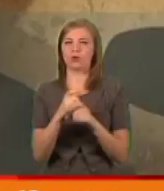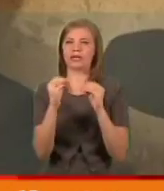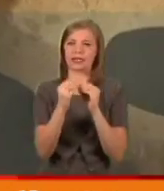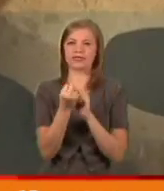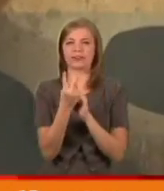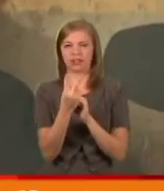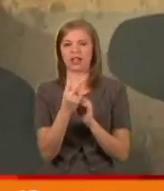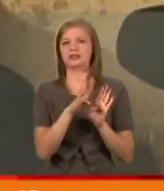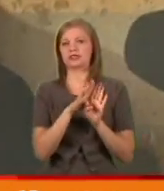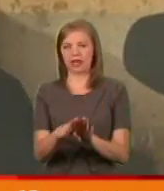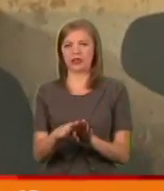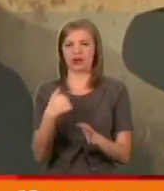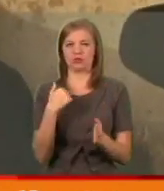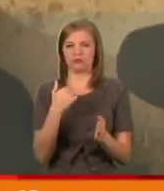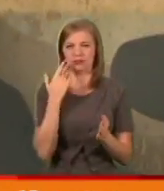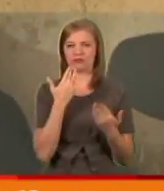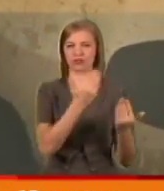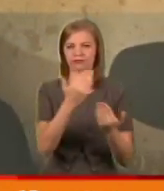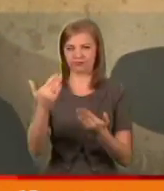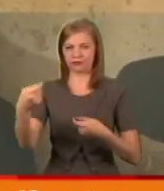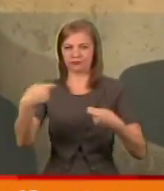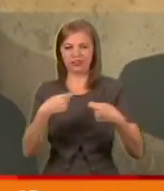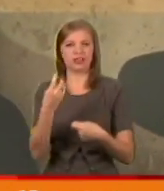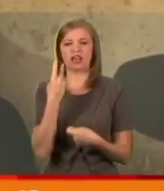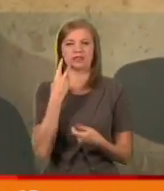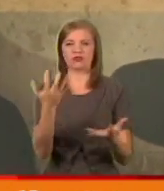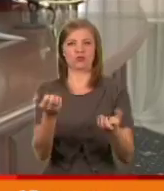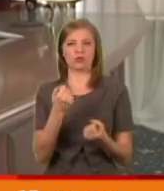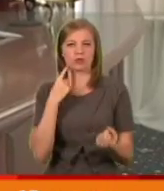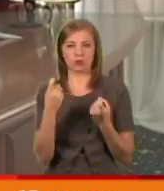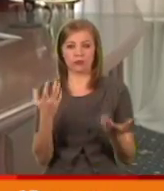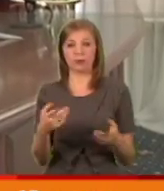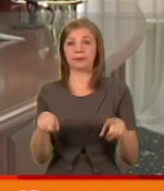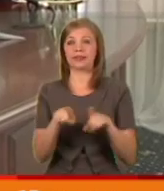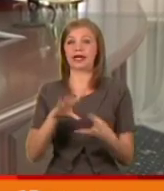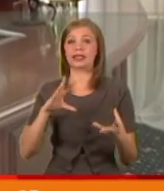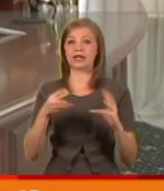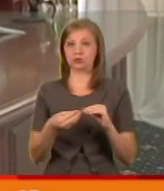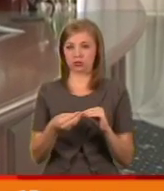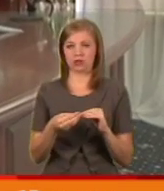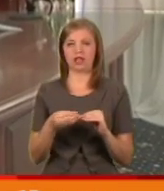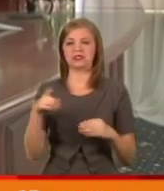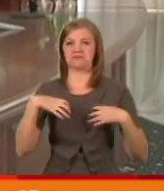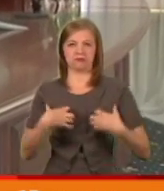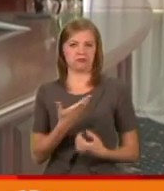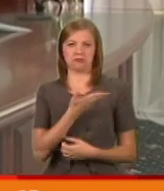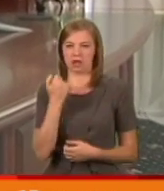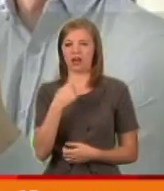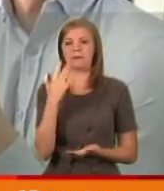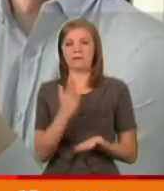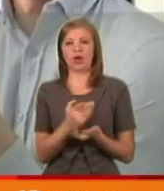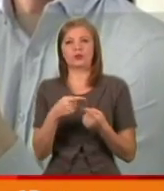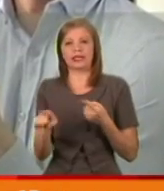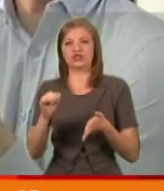10-12 органів стандартно, куди ми робимо запити. Не завжди отримуємо інформацію. Утім, такі результати Корчак не засмутили. Каже, мають